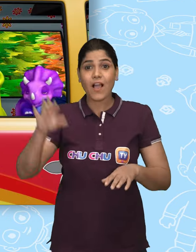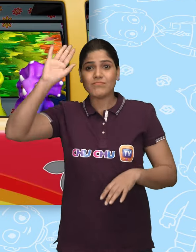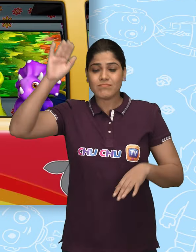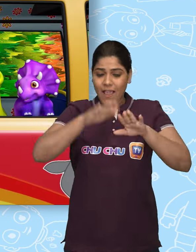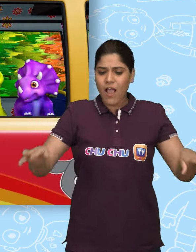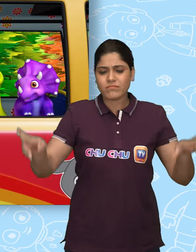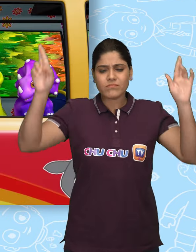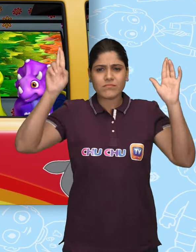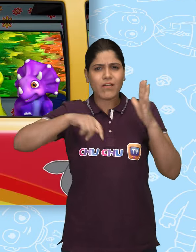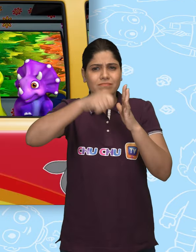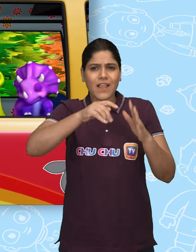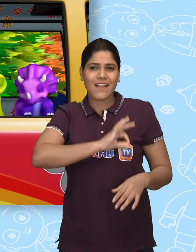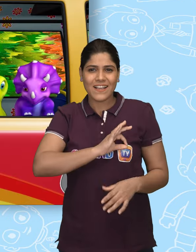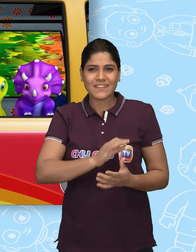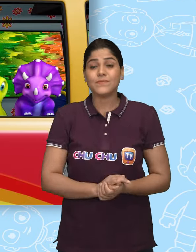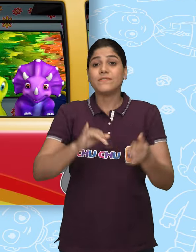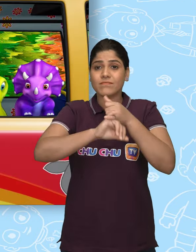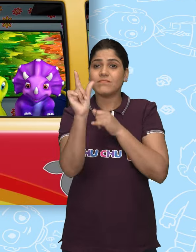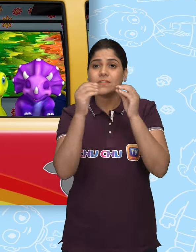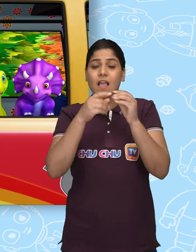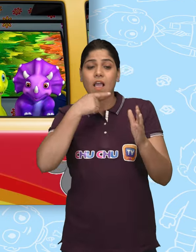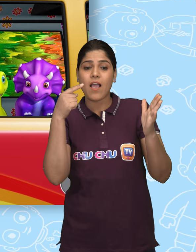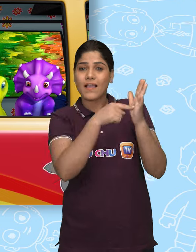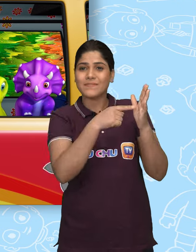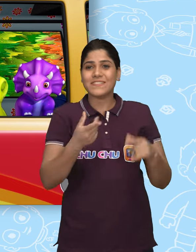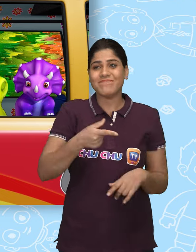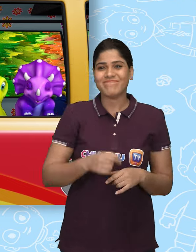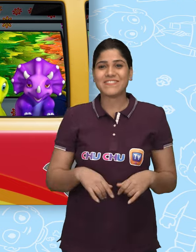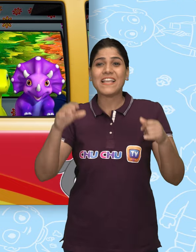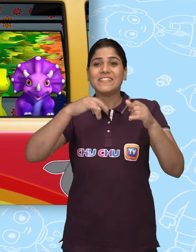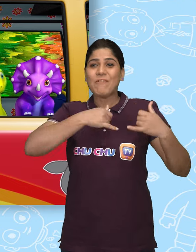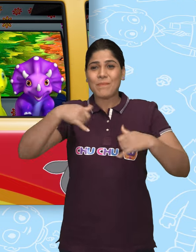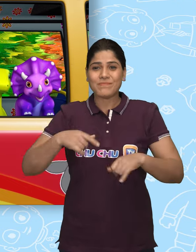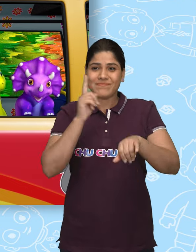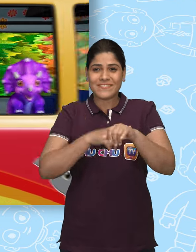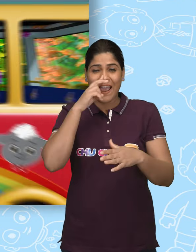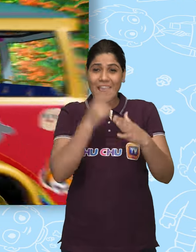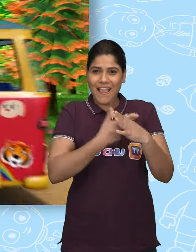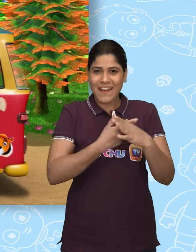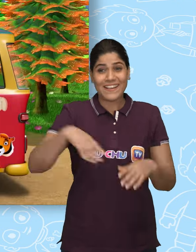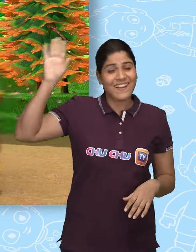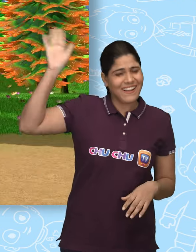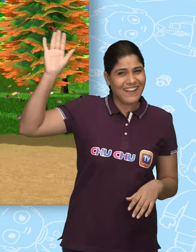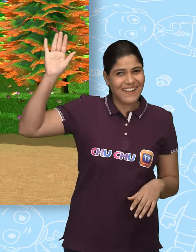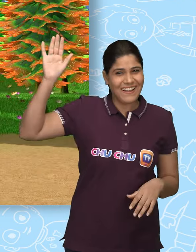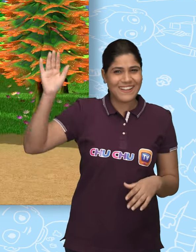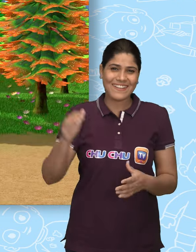हाय बच्चों, उम्मीद है आपको वीडियो पसंद आया होगा। सब्सक्राइब करो हमारे चैनल प्ले टाइम फन पे। बाय बाय।